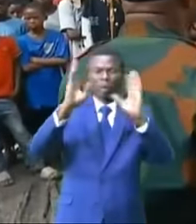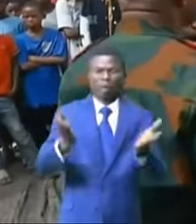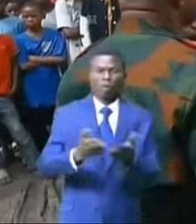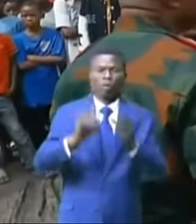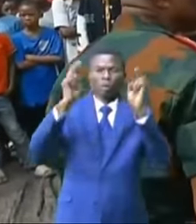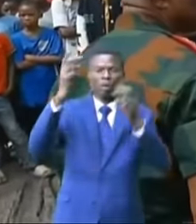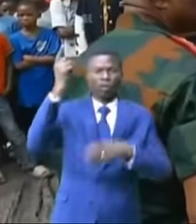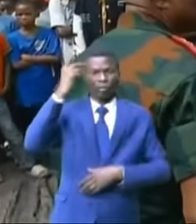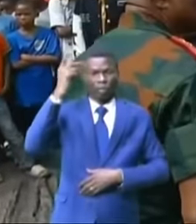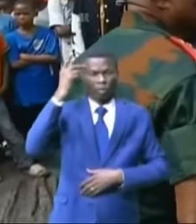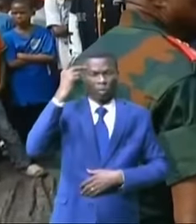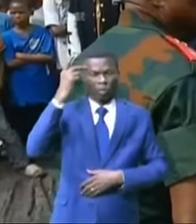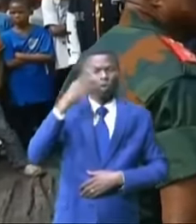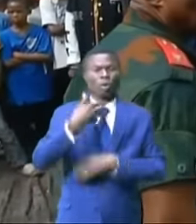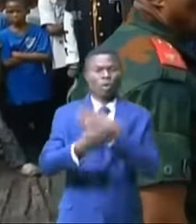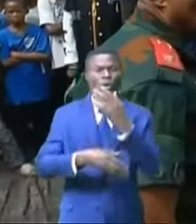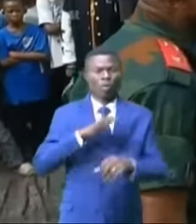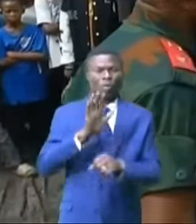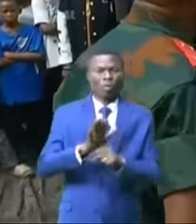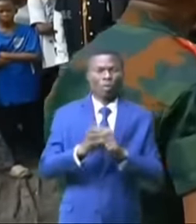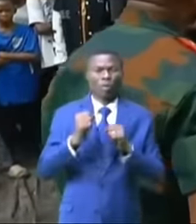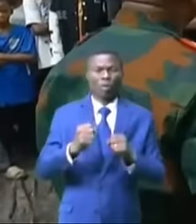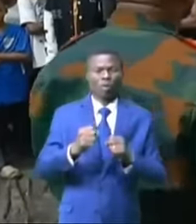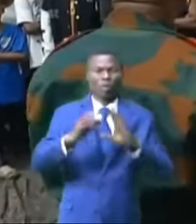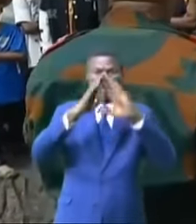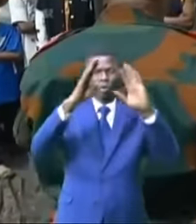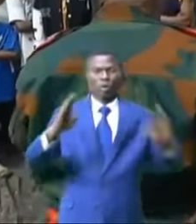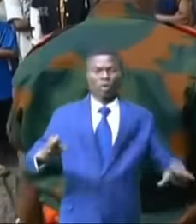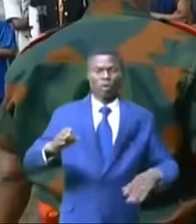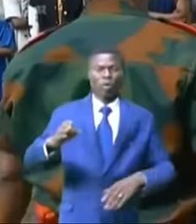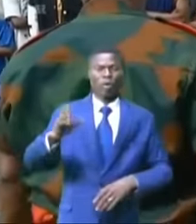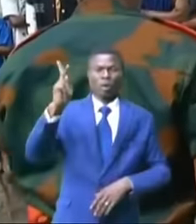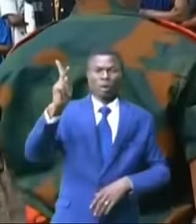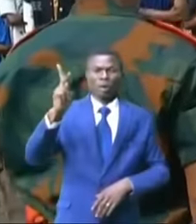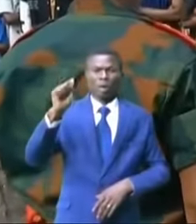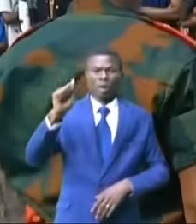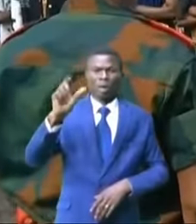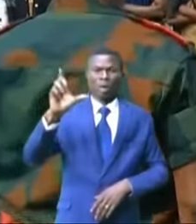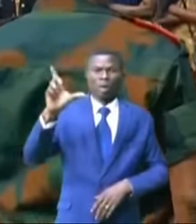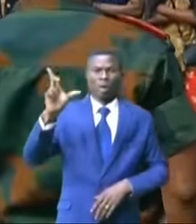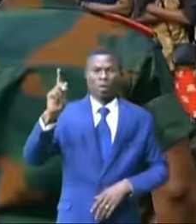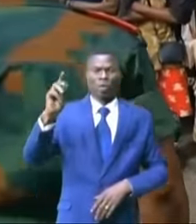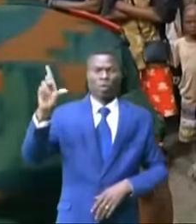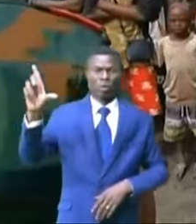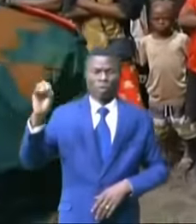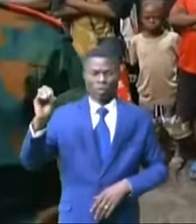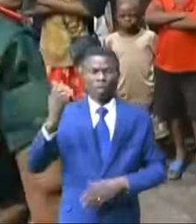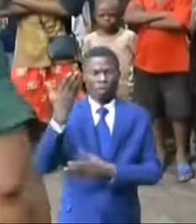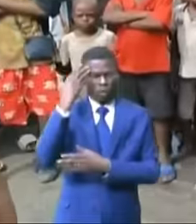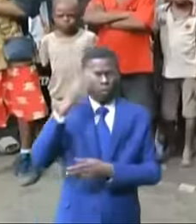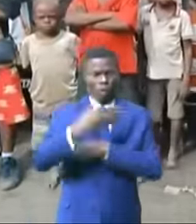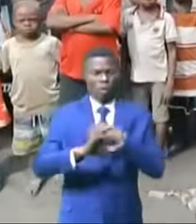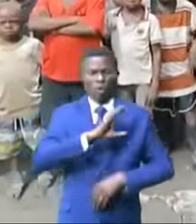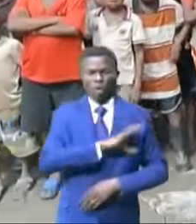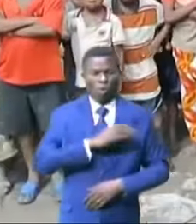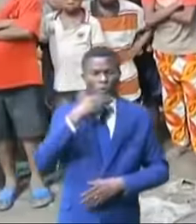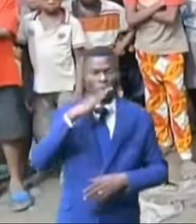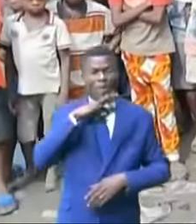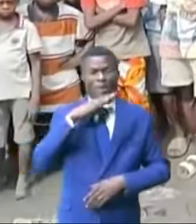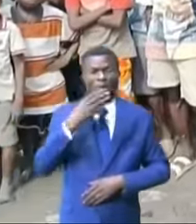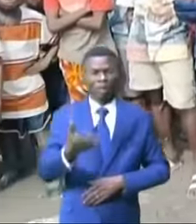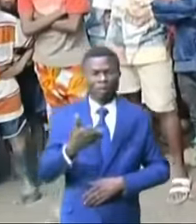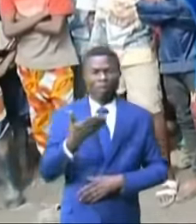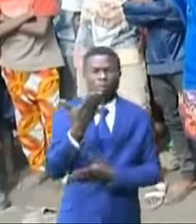Kinshasa. Nous avions fourni beaucoup d'efforts au camp Kokolo pour taire ces comportements. Alors j'ai estimé de regrouper,